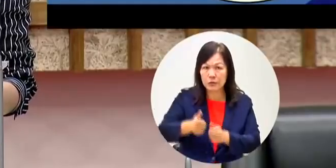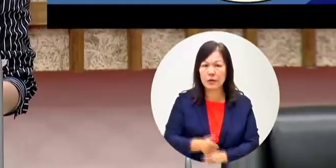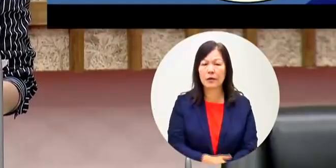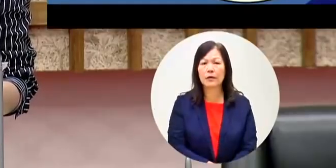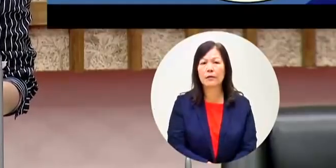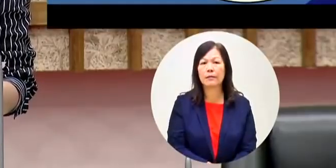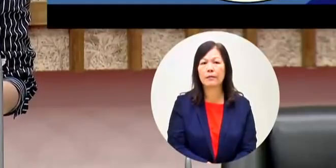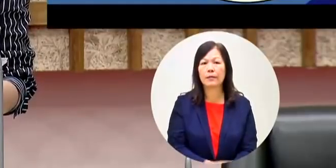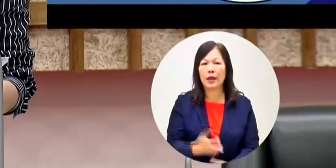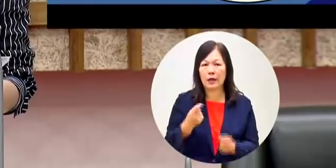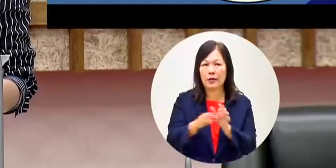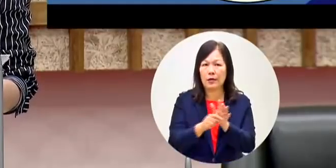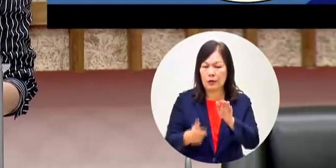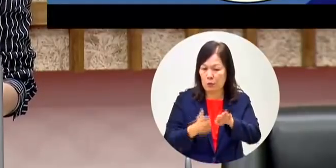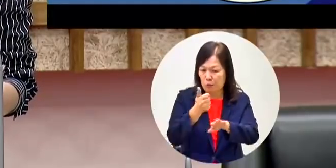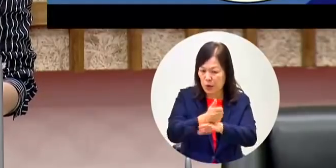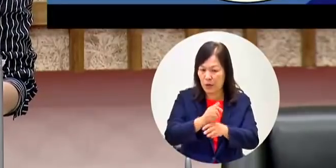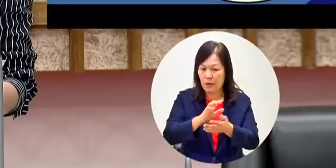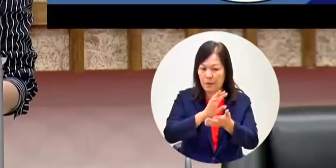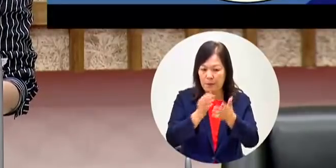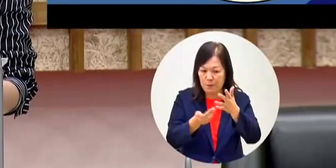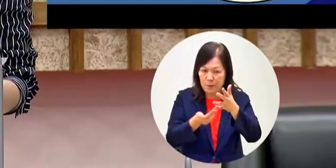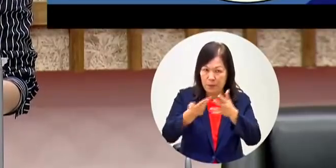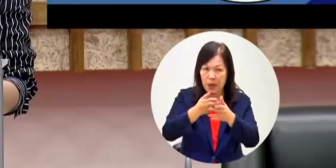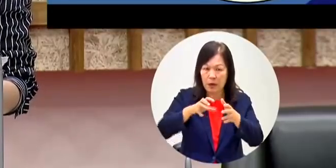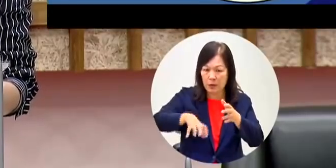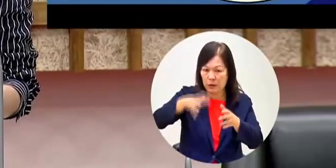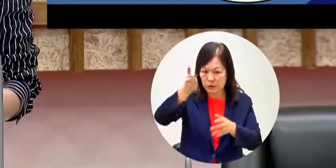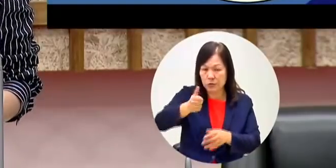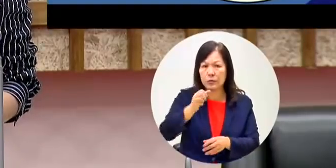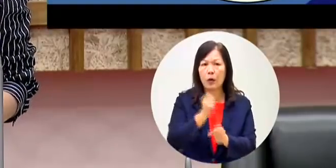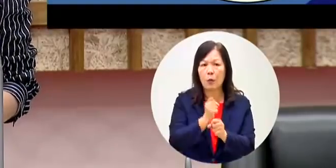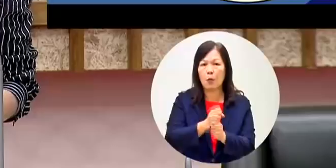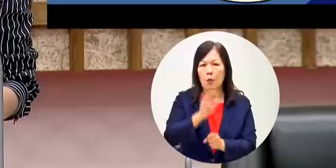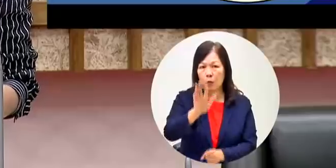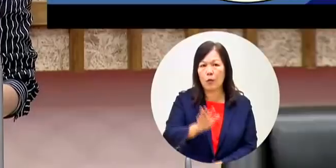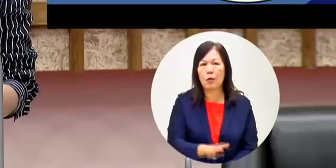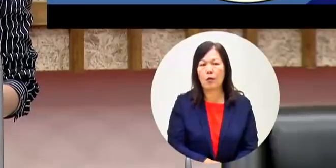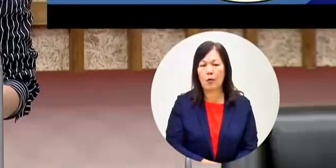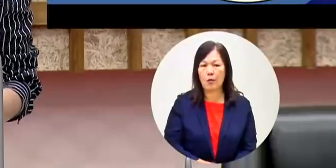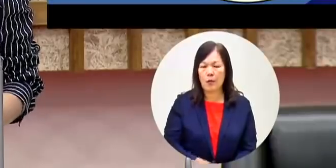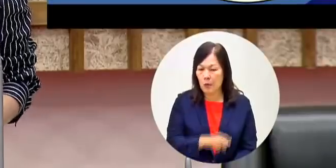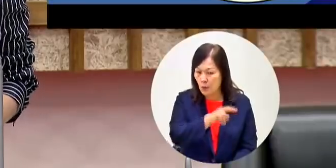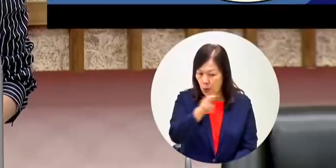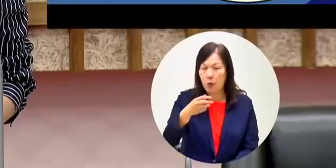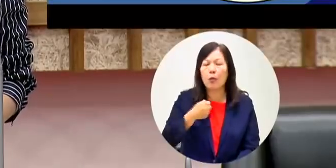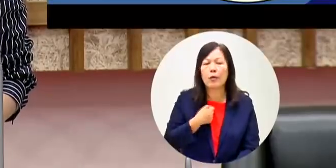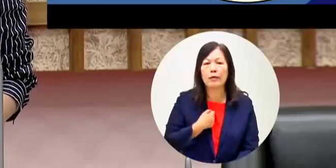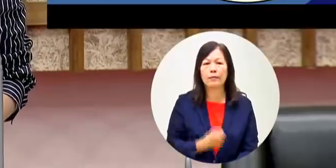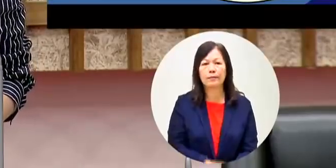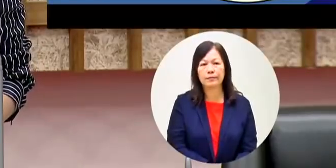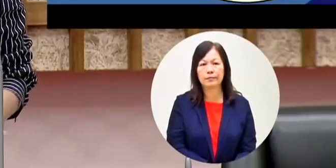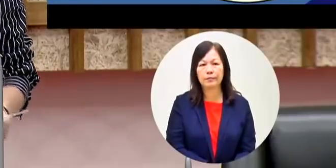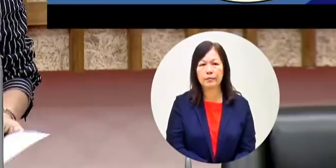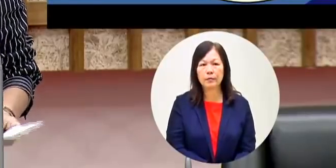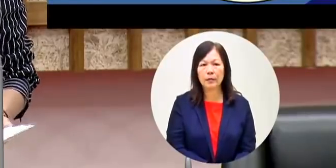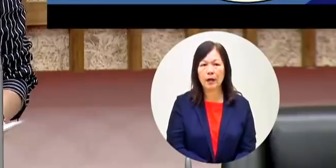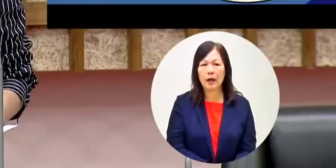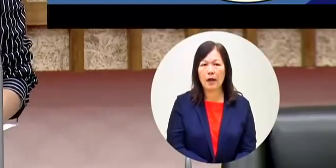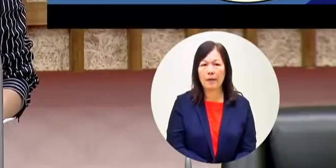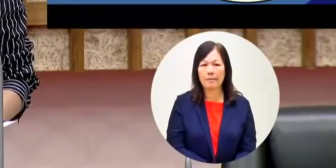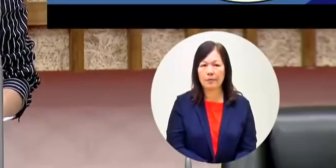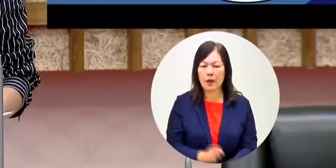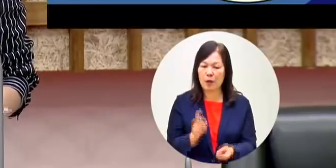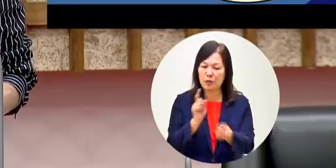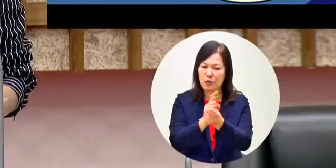一职的这些做法哦，我们都看在眼里。其实呢，不得不让人对你这个用人的这个气度